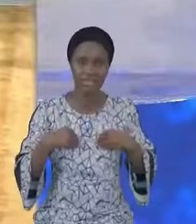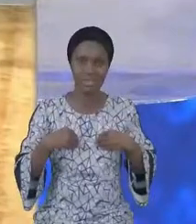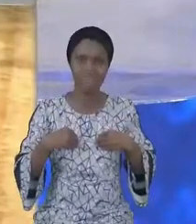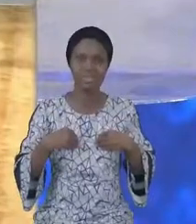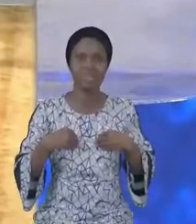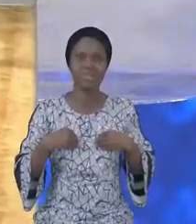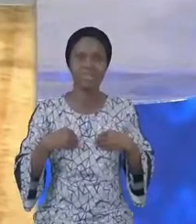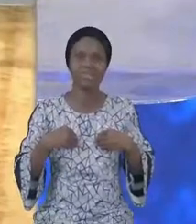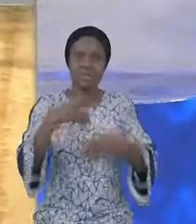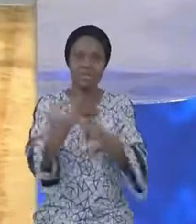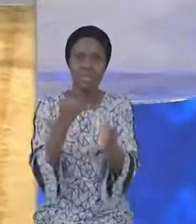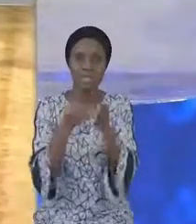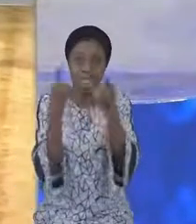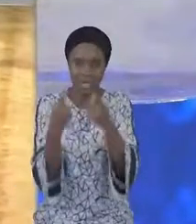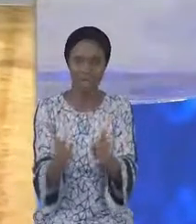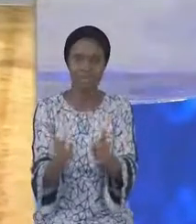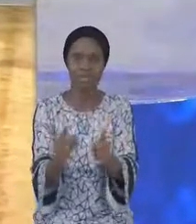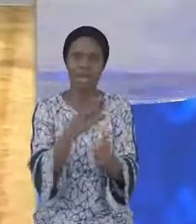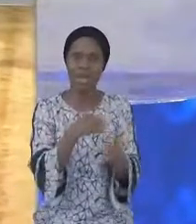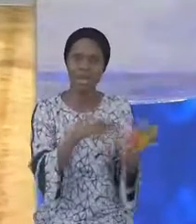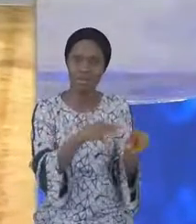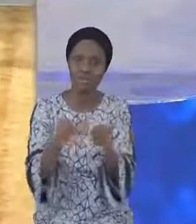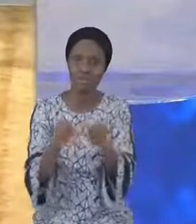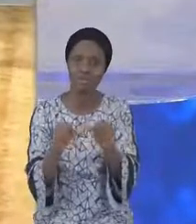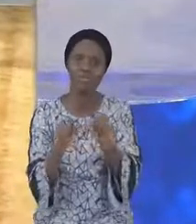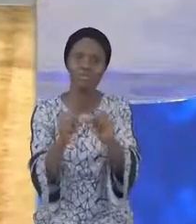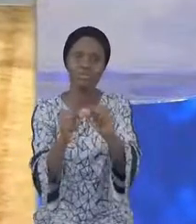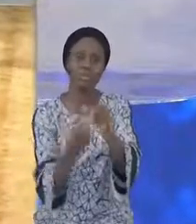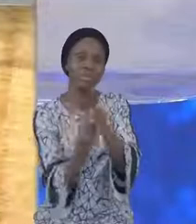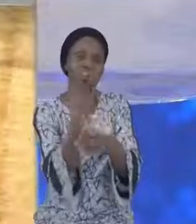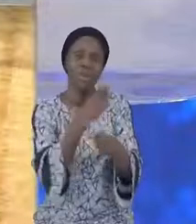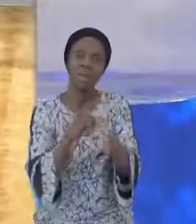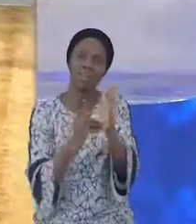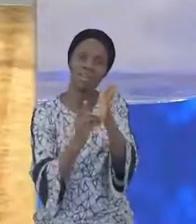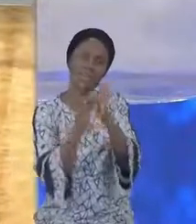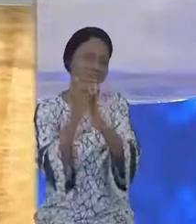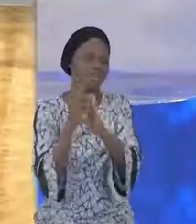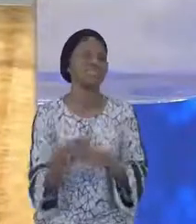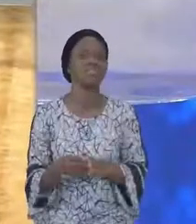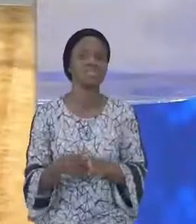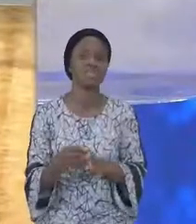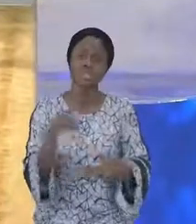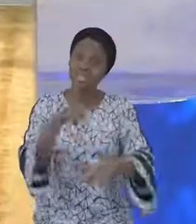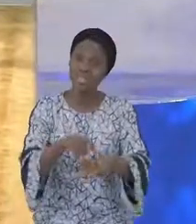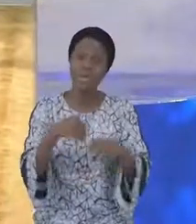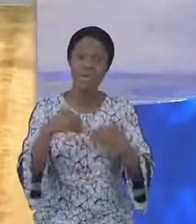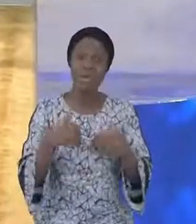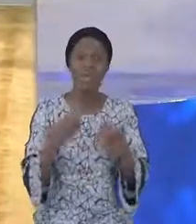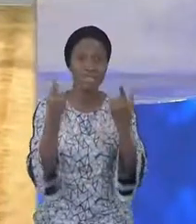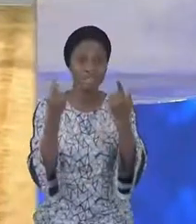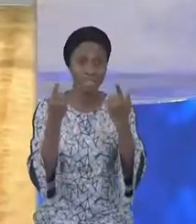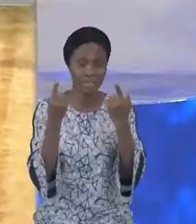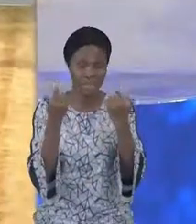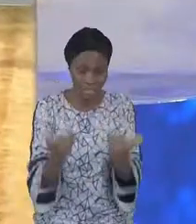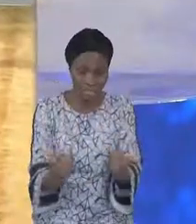faut t'approprier cela, avance, monte. L'heure sonne maintenant